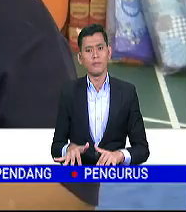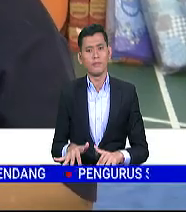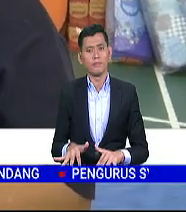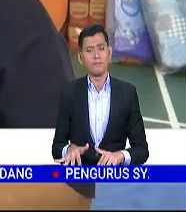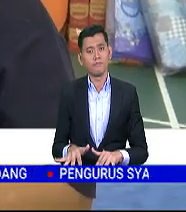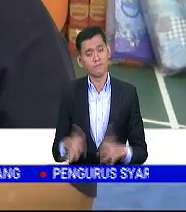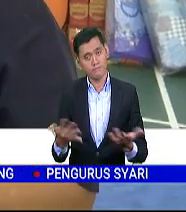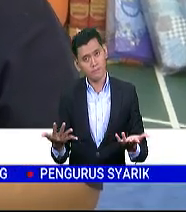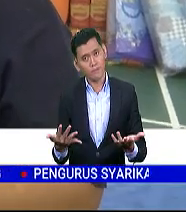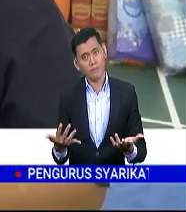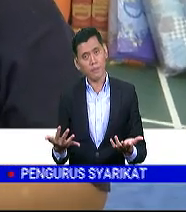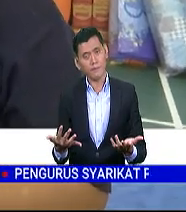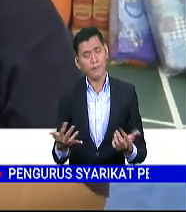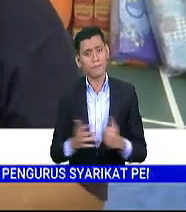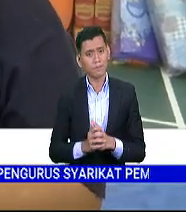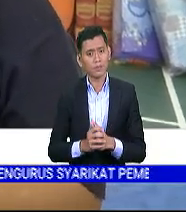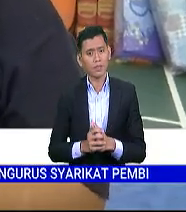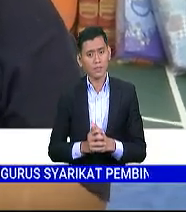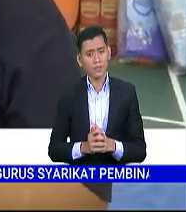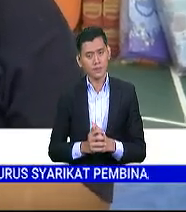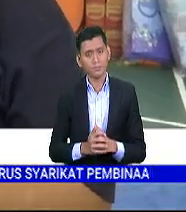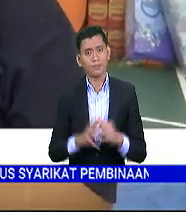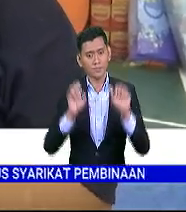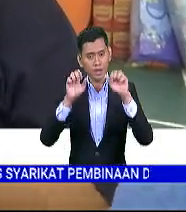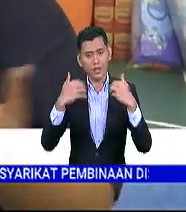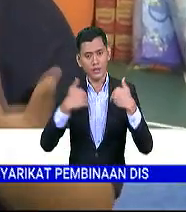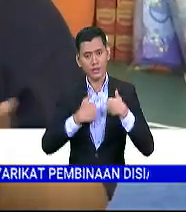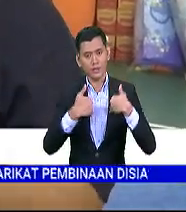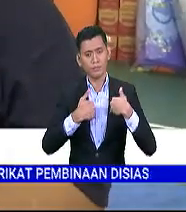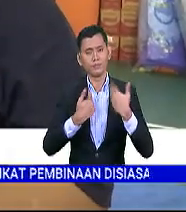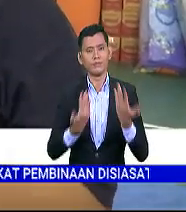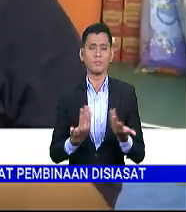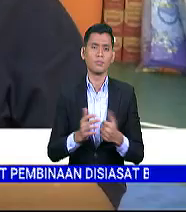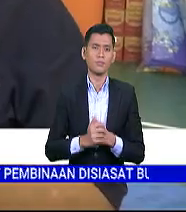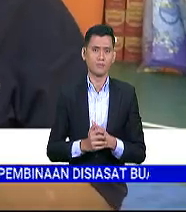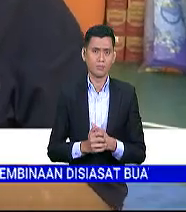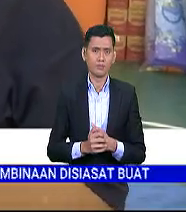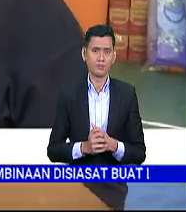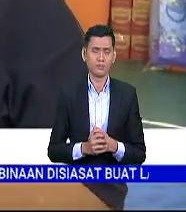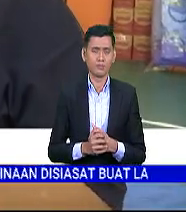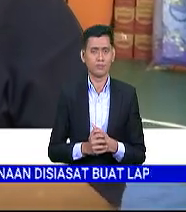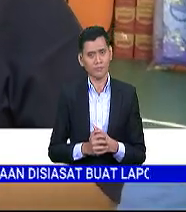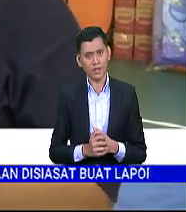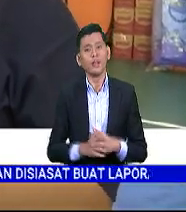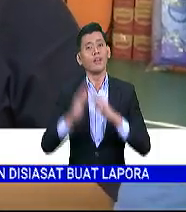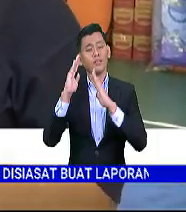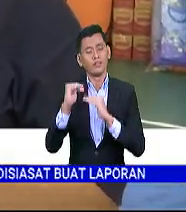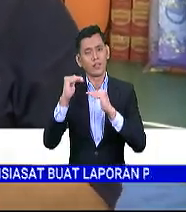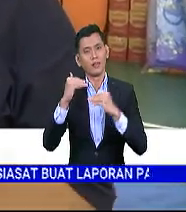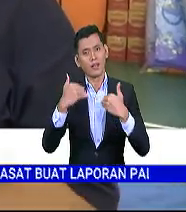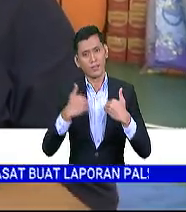dan orang madah. Kedepannya adalah untuk macam banjir pihak tempat kami orang kan pari tersemua kan, harap